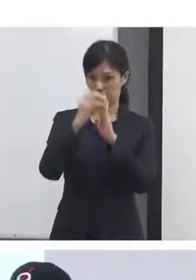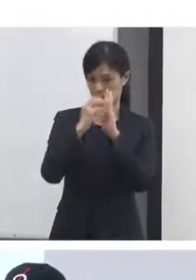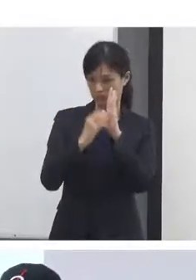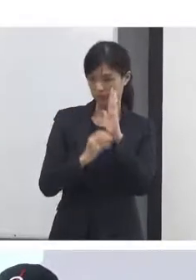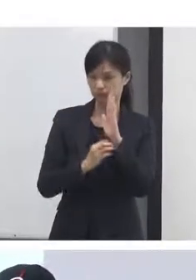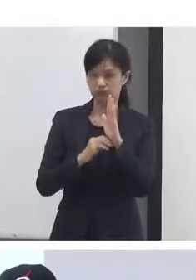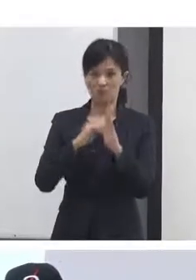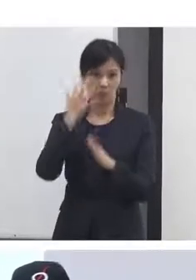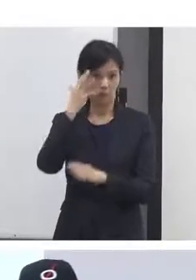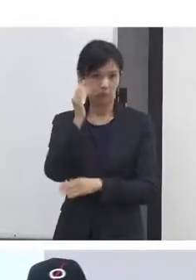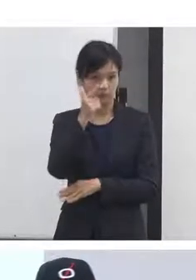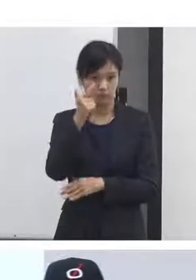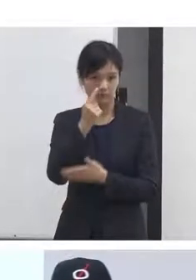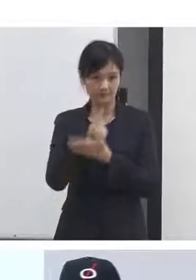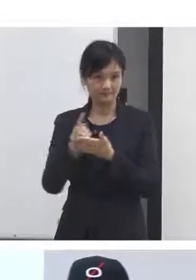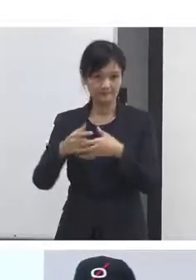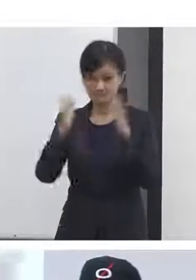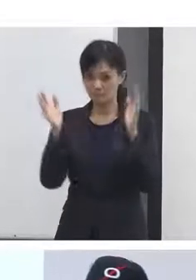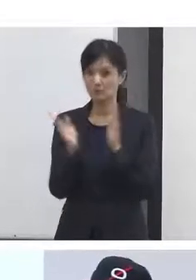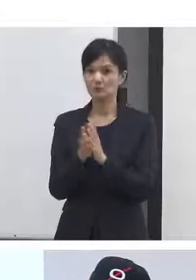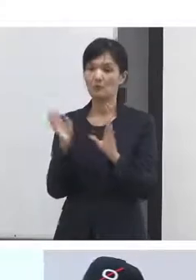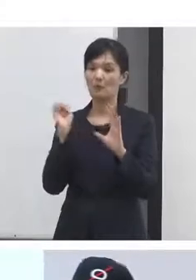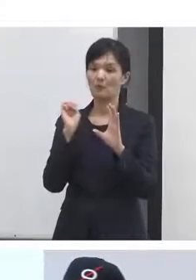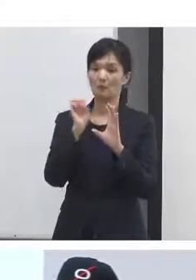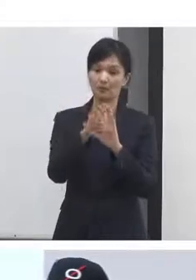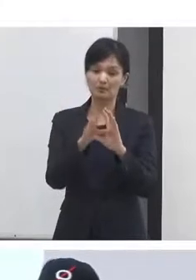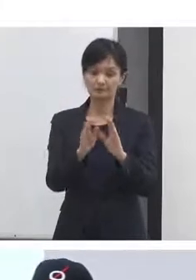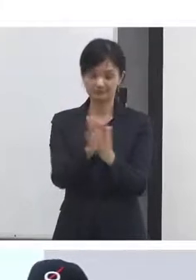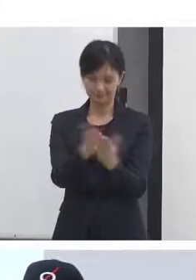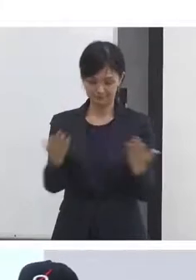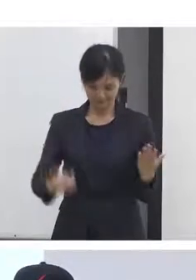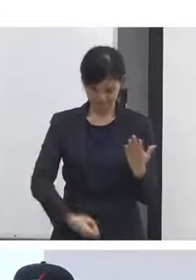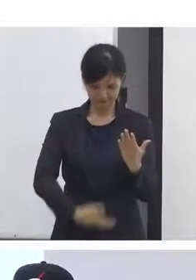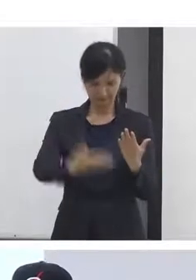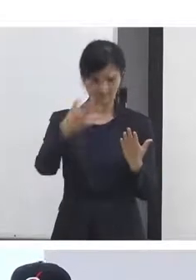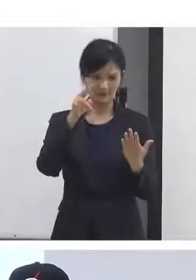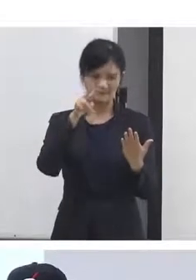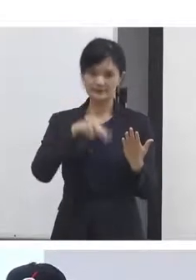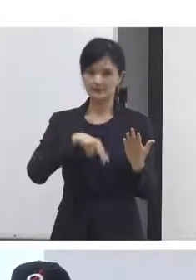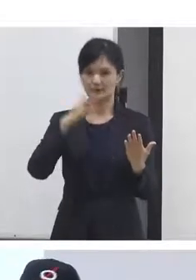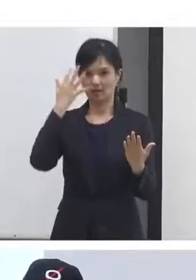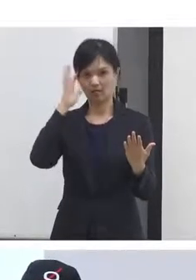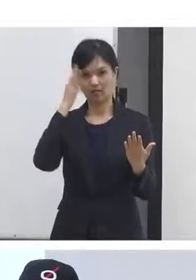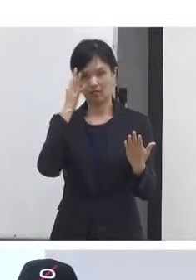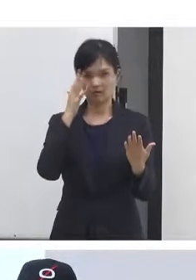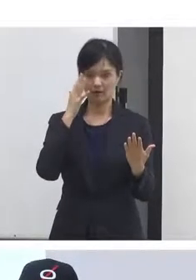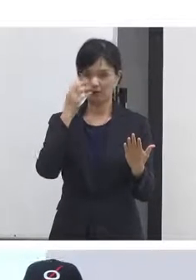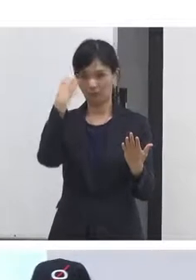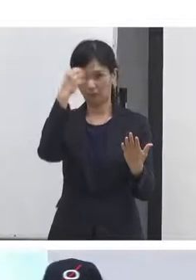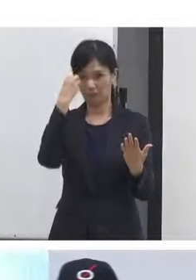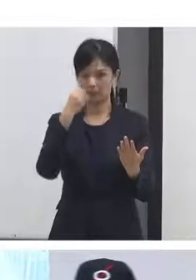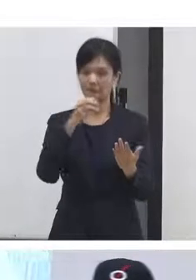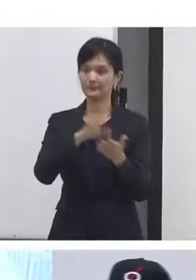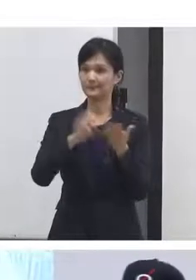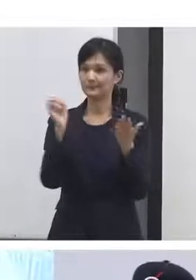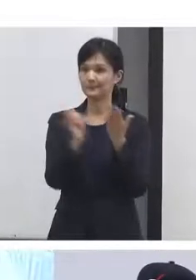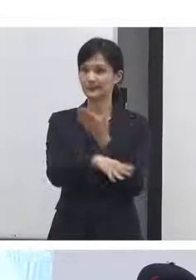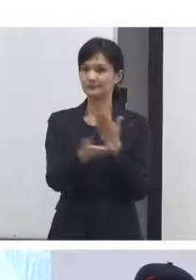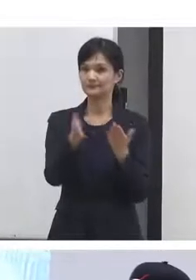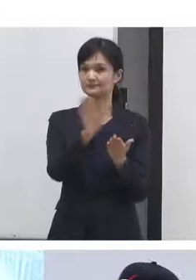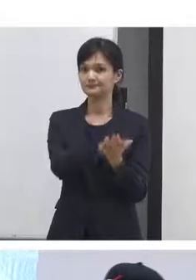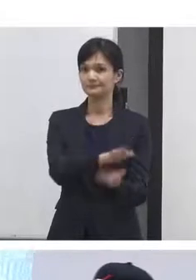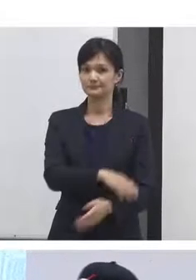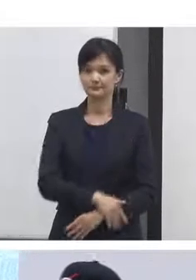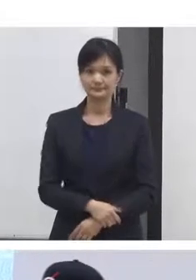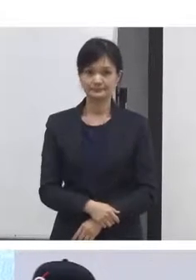去，所有的字全部都放进一个 slide 里面，然后你可能看到他就觉得我想放弃的，类似这样子。然后再来